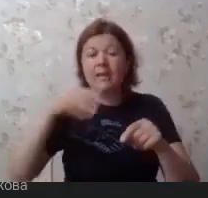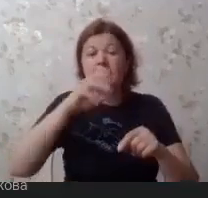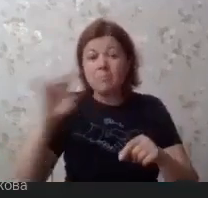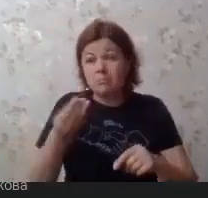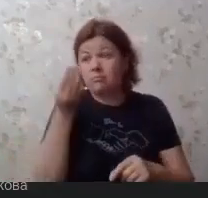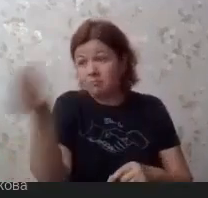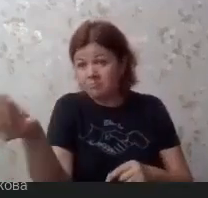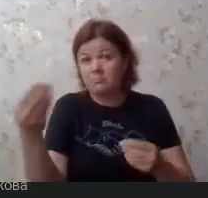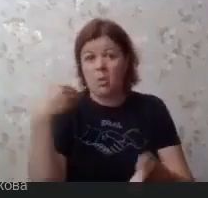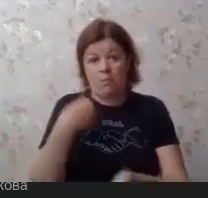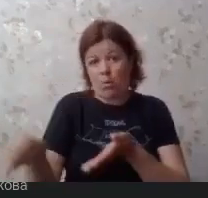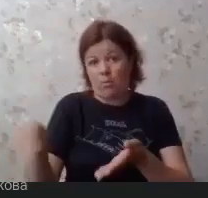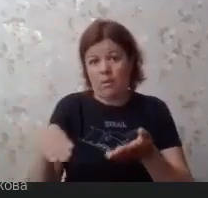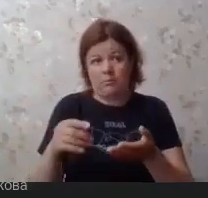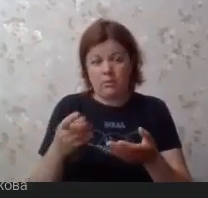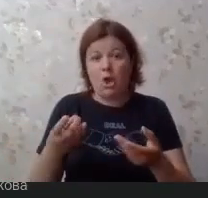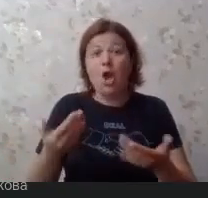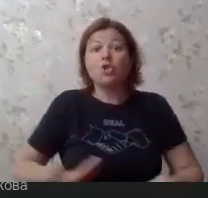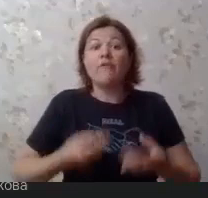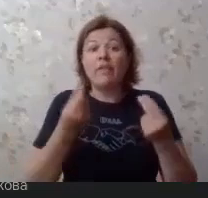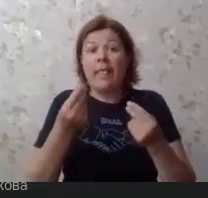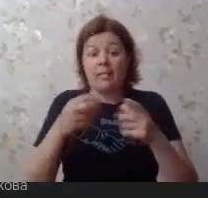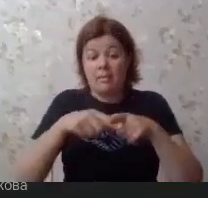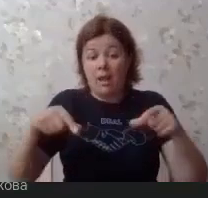денег. Главное, чтобы, так